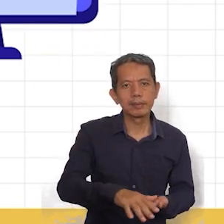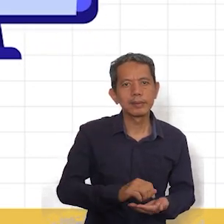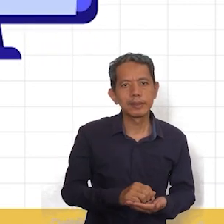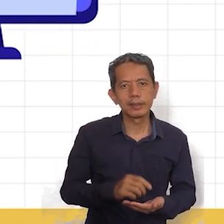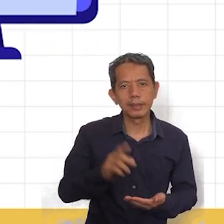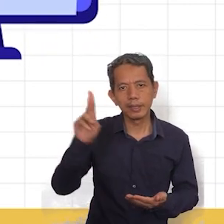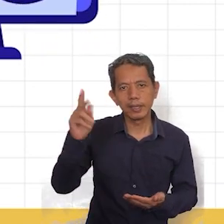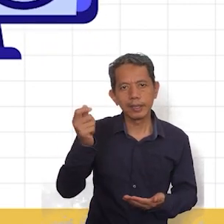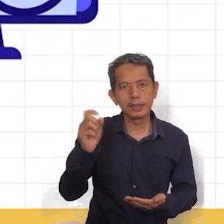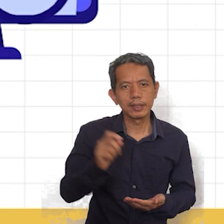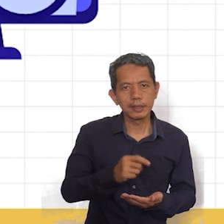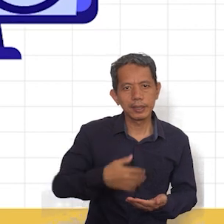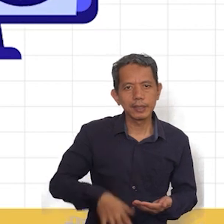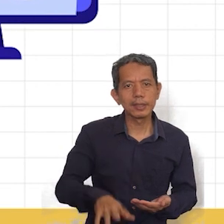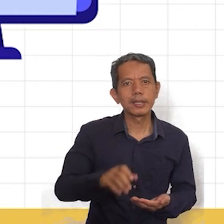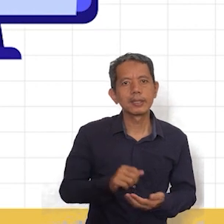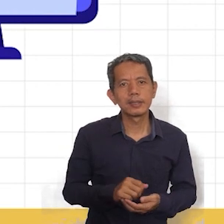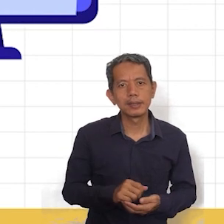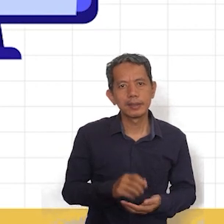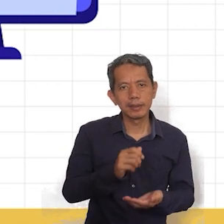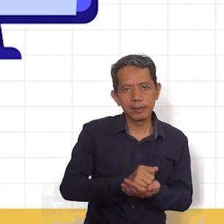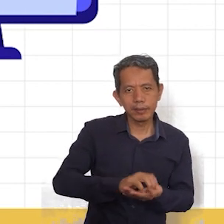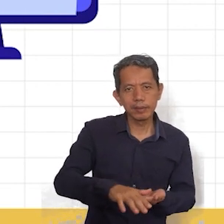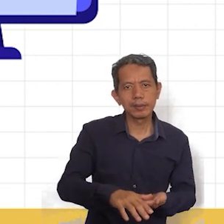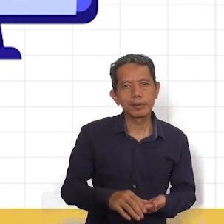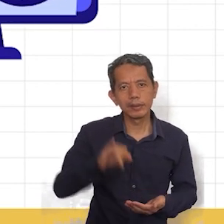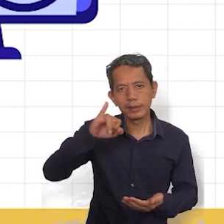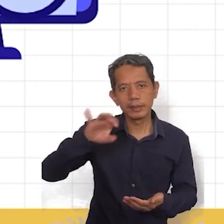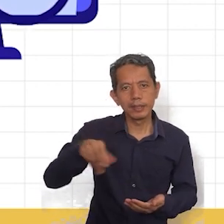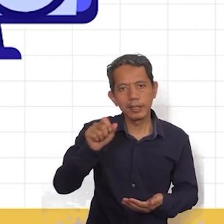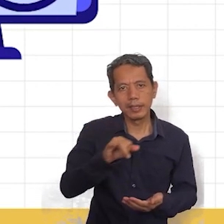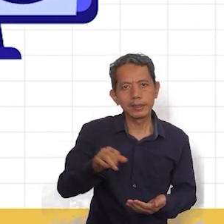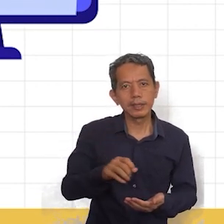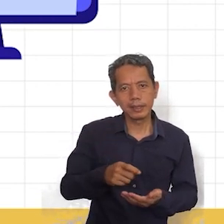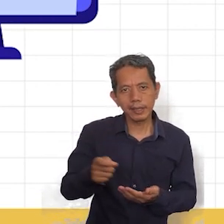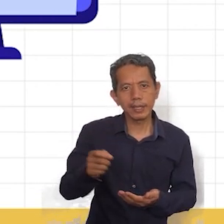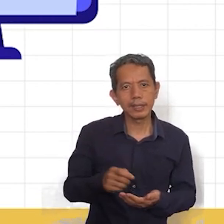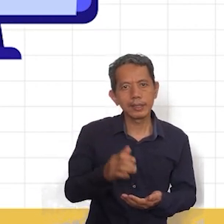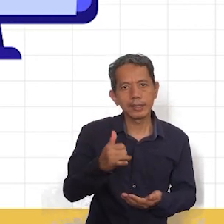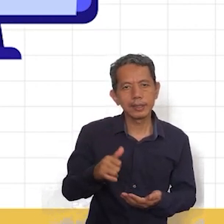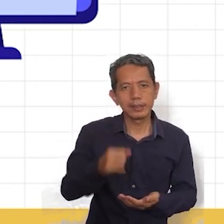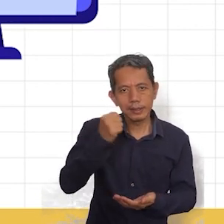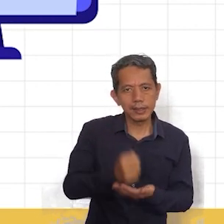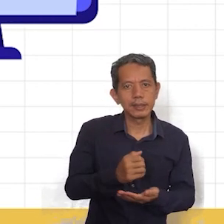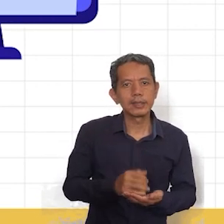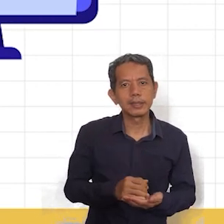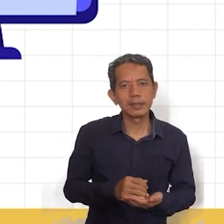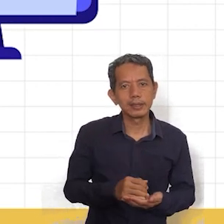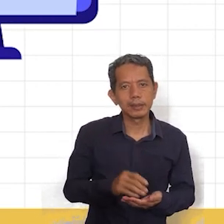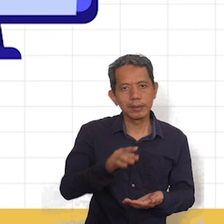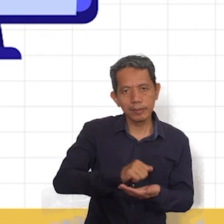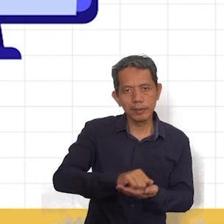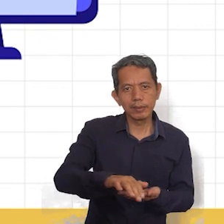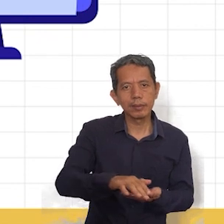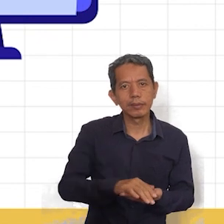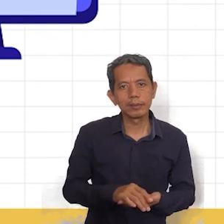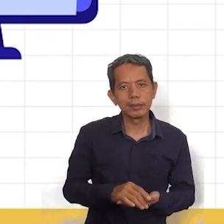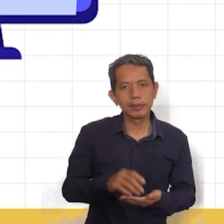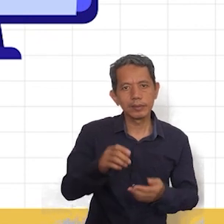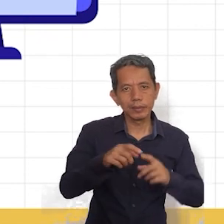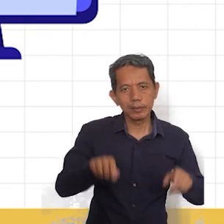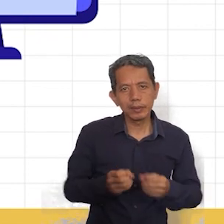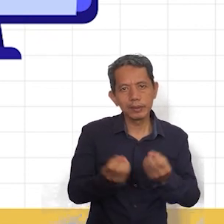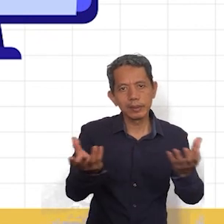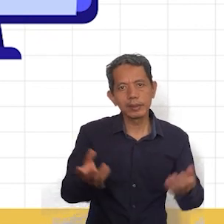fotokopi akte kelahiran, fotokopi ijazah terakhir yang telah dilegalisir, fotokopi surat